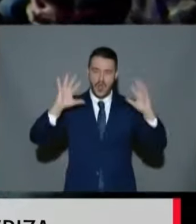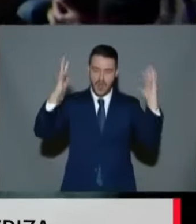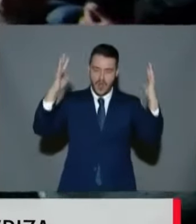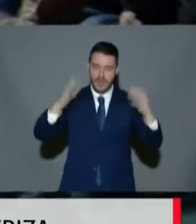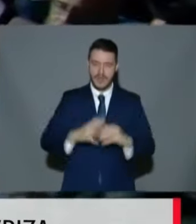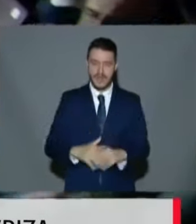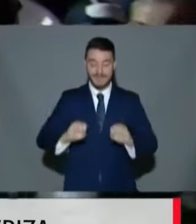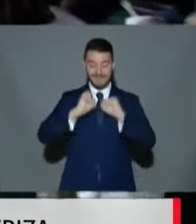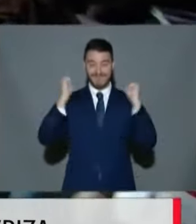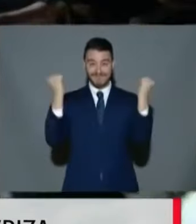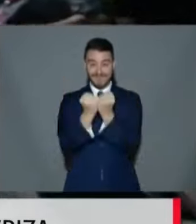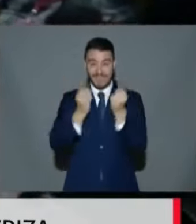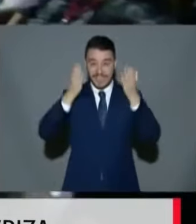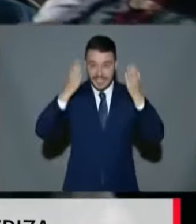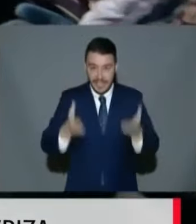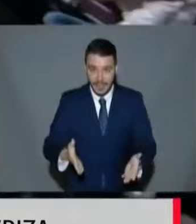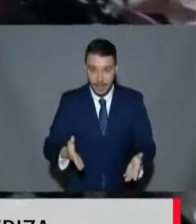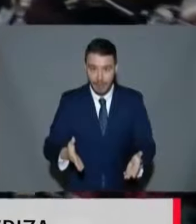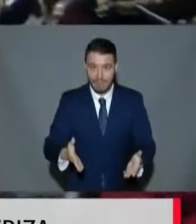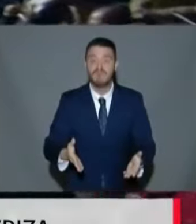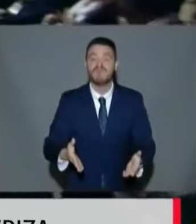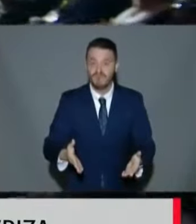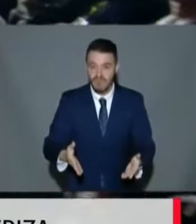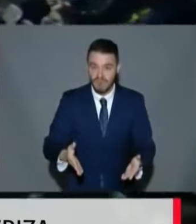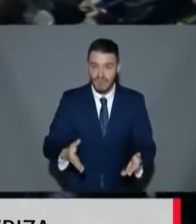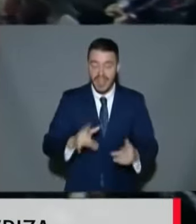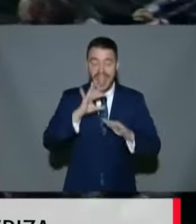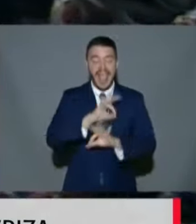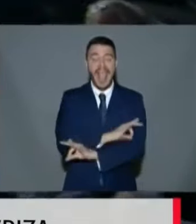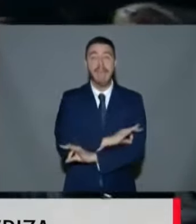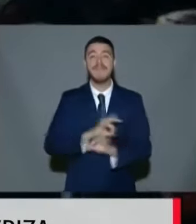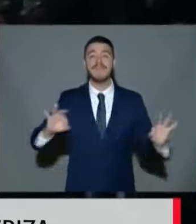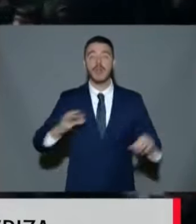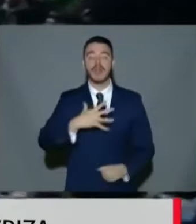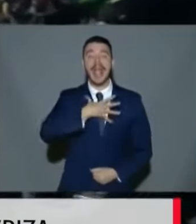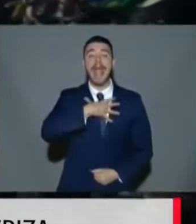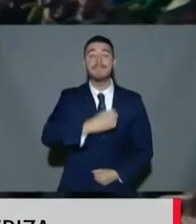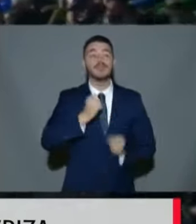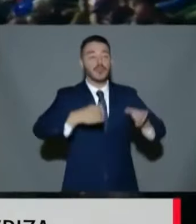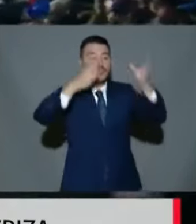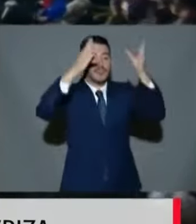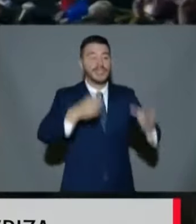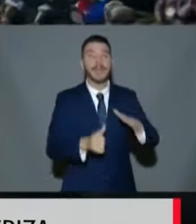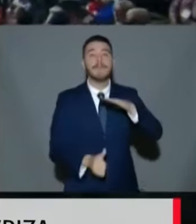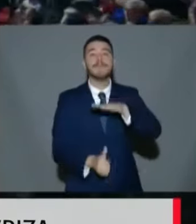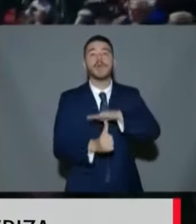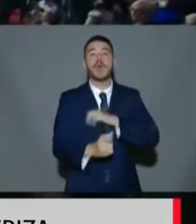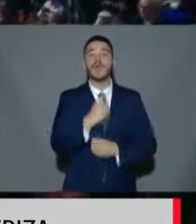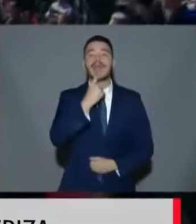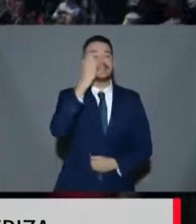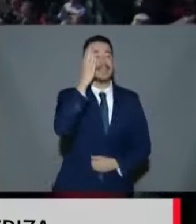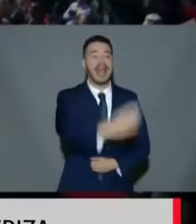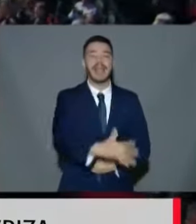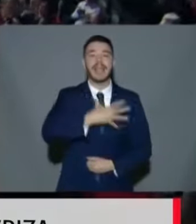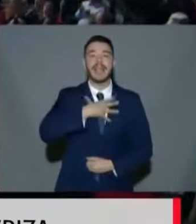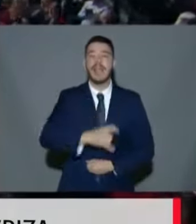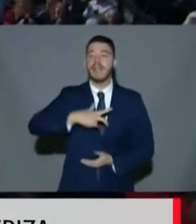Το συνέδριο επιβεβαιώνει την εμπιστοσύνη του στον Πρόεδρο Στέφανο Κασελάκη